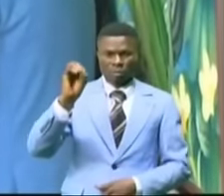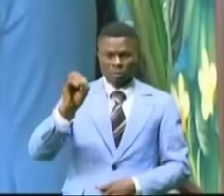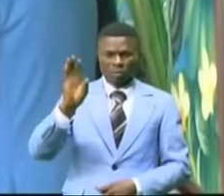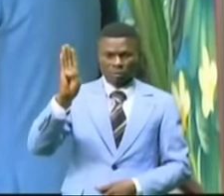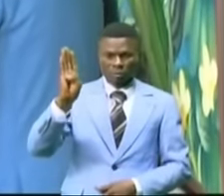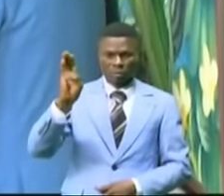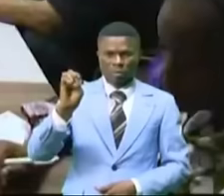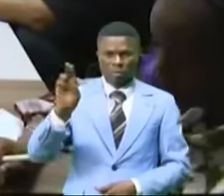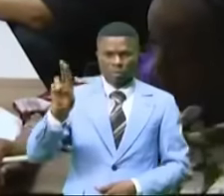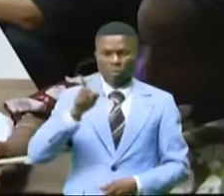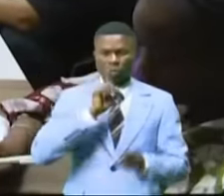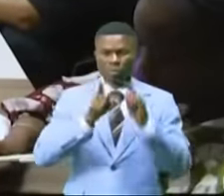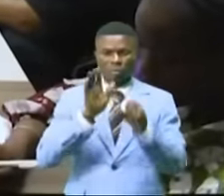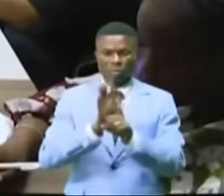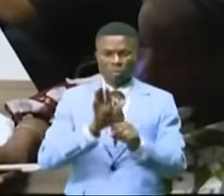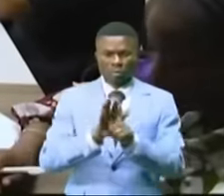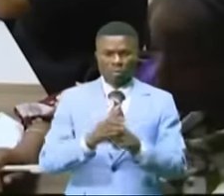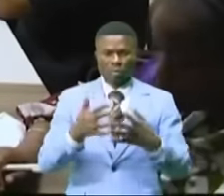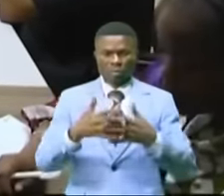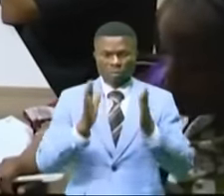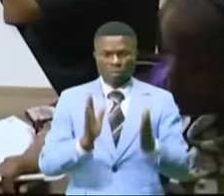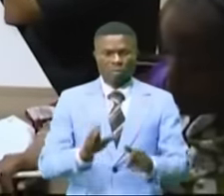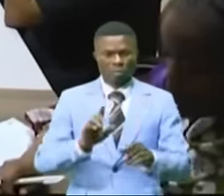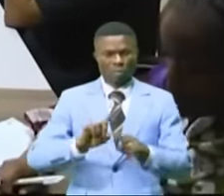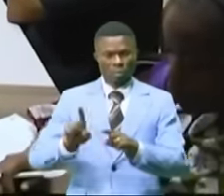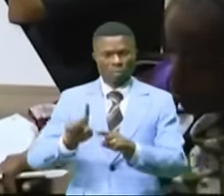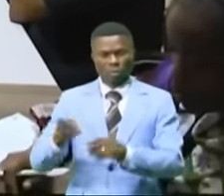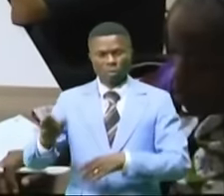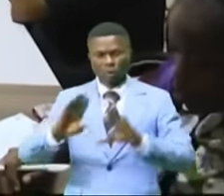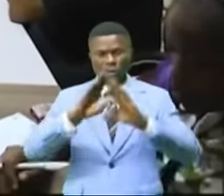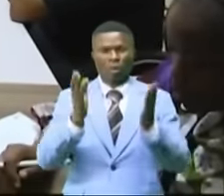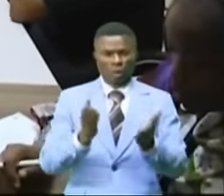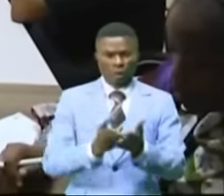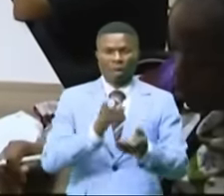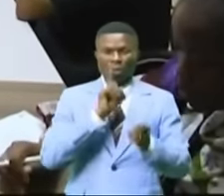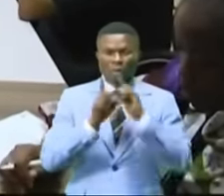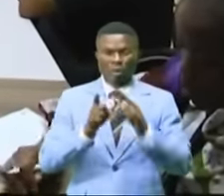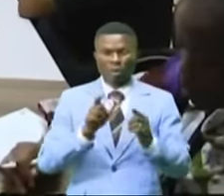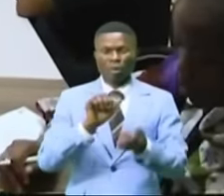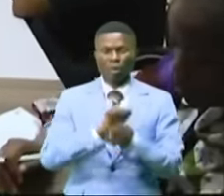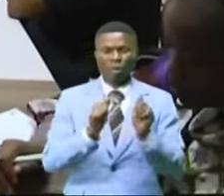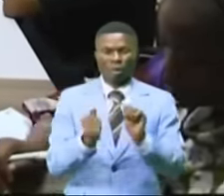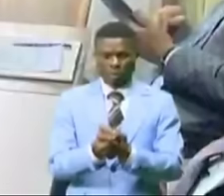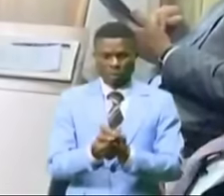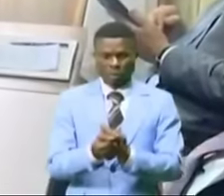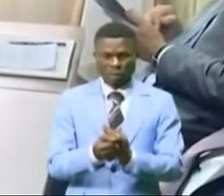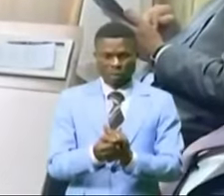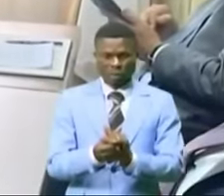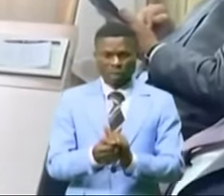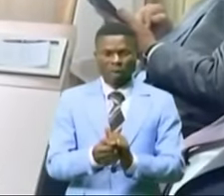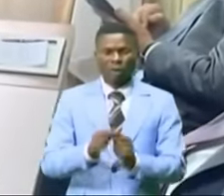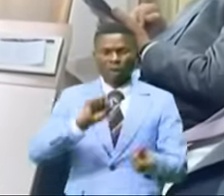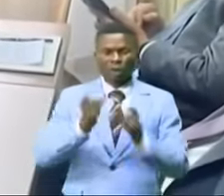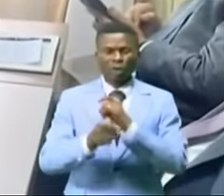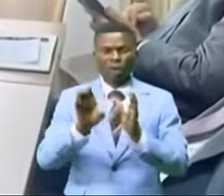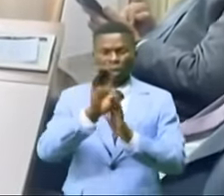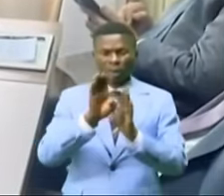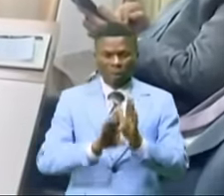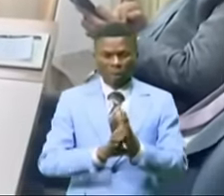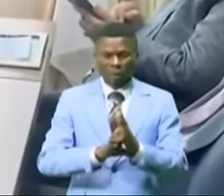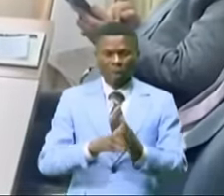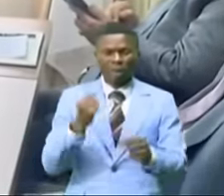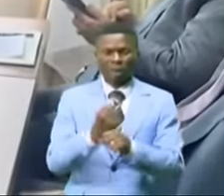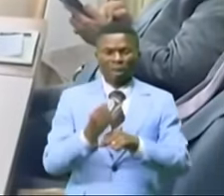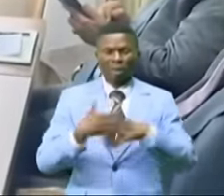eu plusieurs échanges avec des partenaires différents. Tous ont parlé des affaires, comment en améliorer le climat, mais